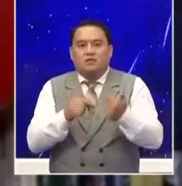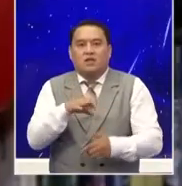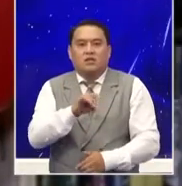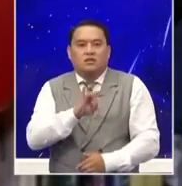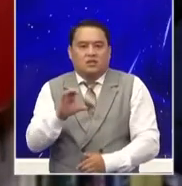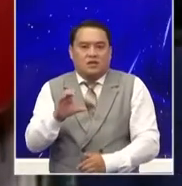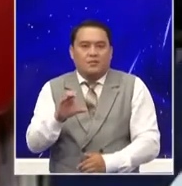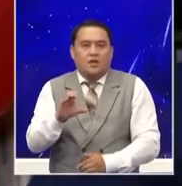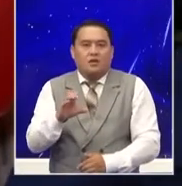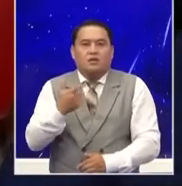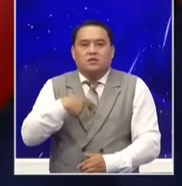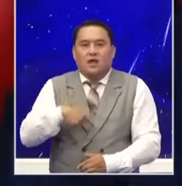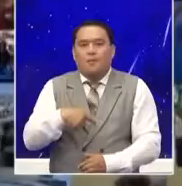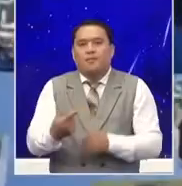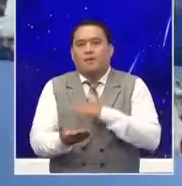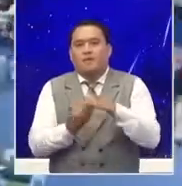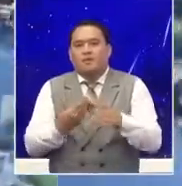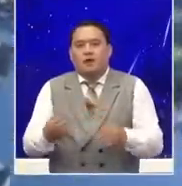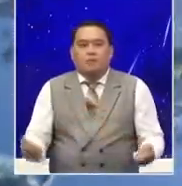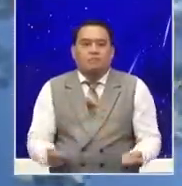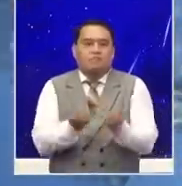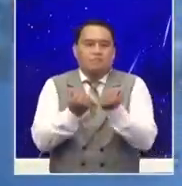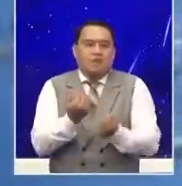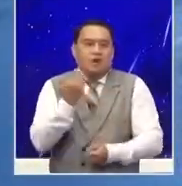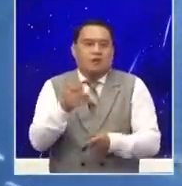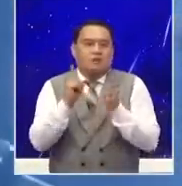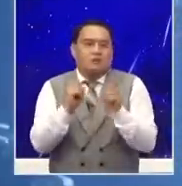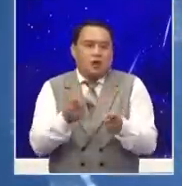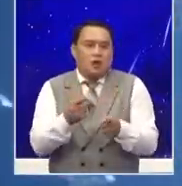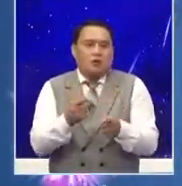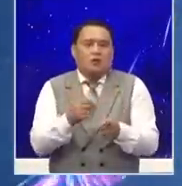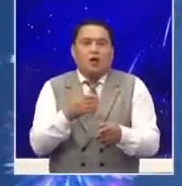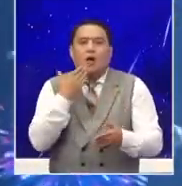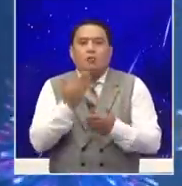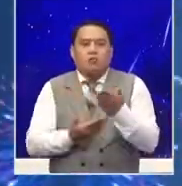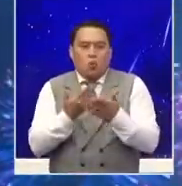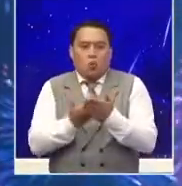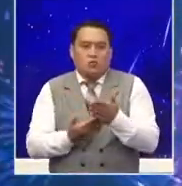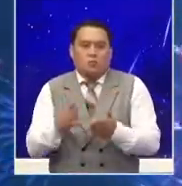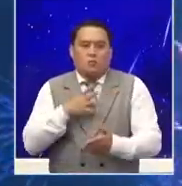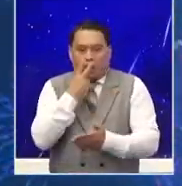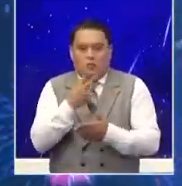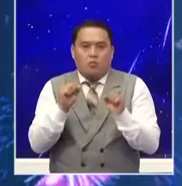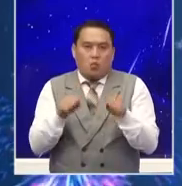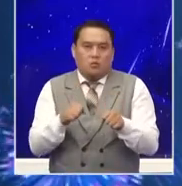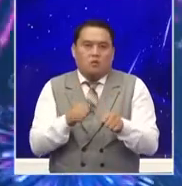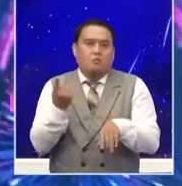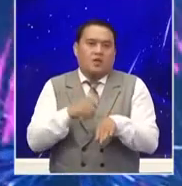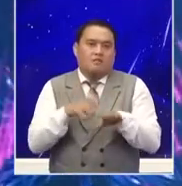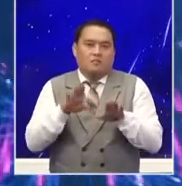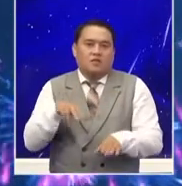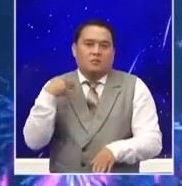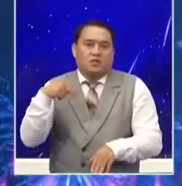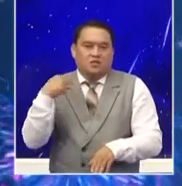Сандерс. Сам Сандерс призывал американцев поддержать Байдена. Согласно последним соцопросам, Байден пока может считаться фаворитом